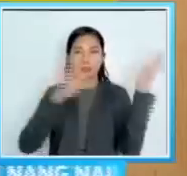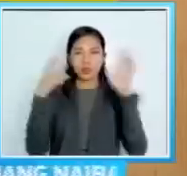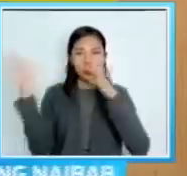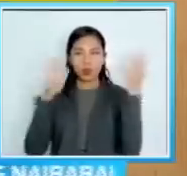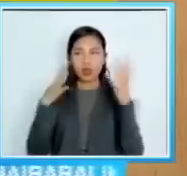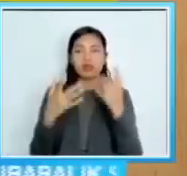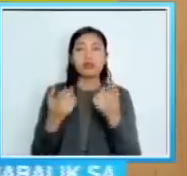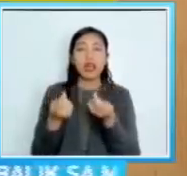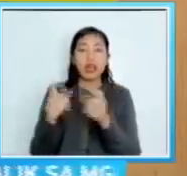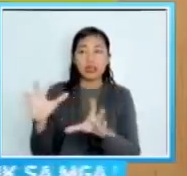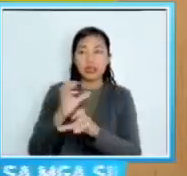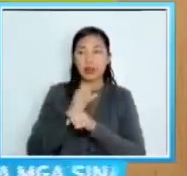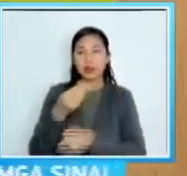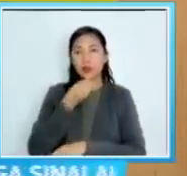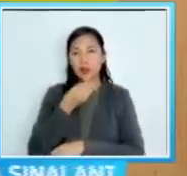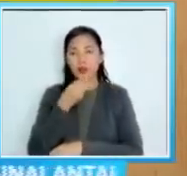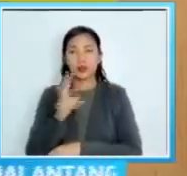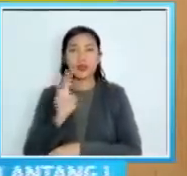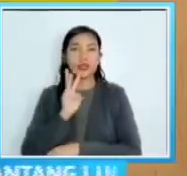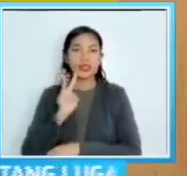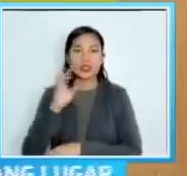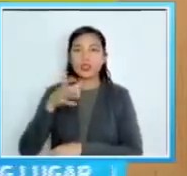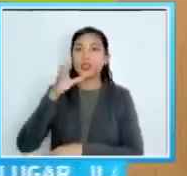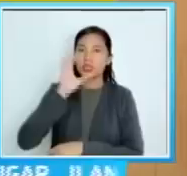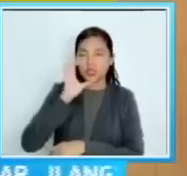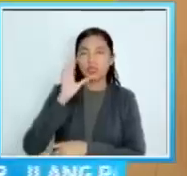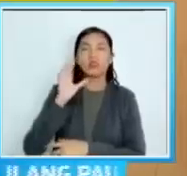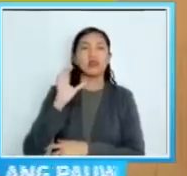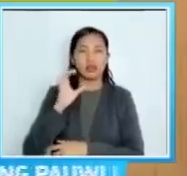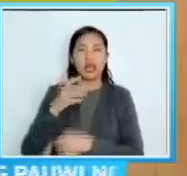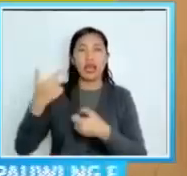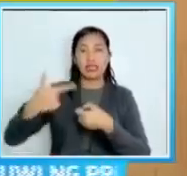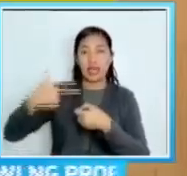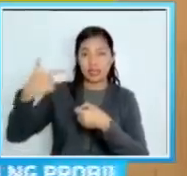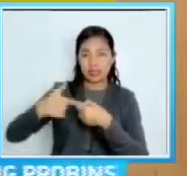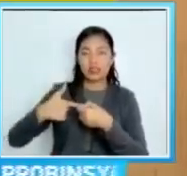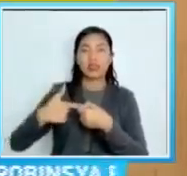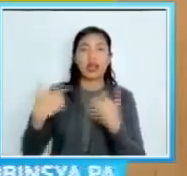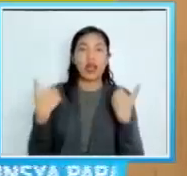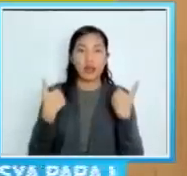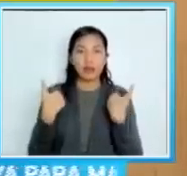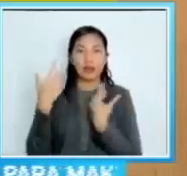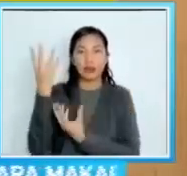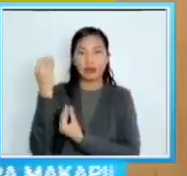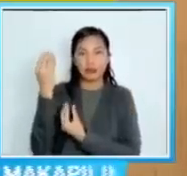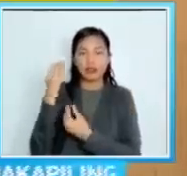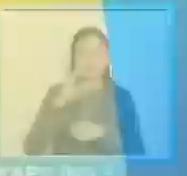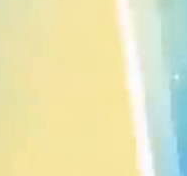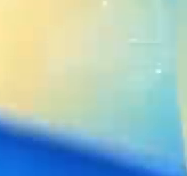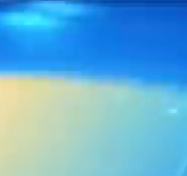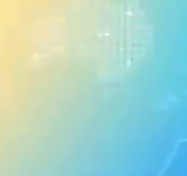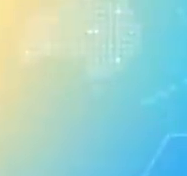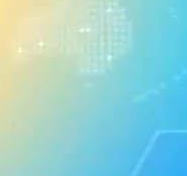tulad po ng pagkain, tubig at gasolina. May ulat on the spot si Cyril Chavez ng GMA Regional TV 1 Mindanao. Cyril?